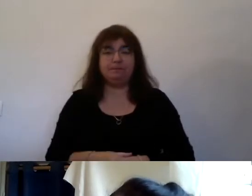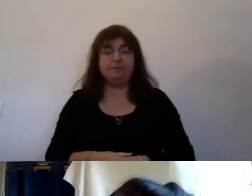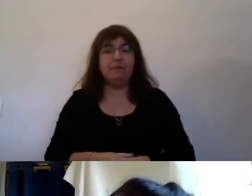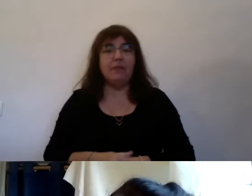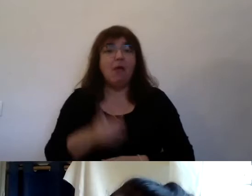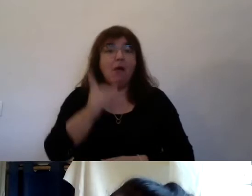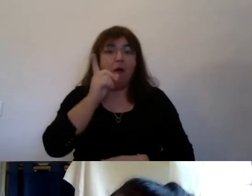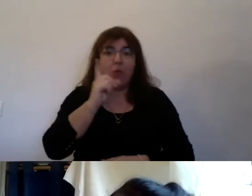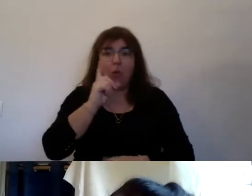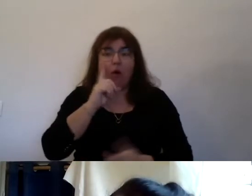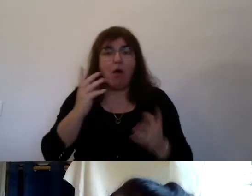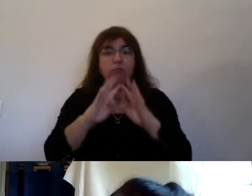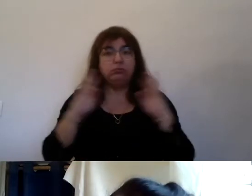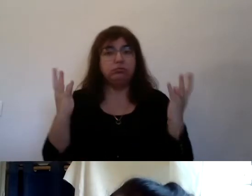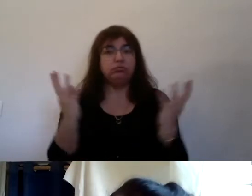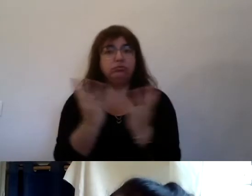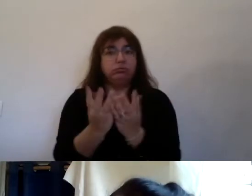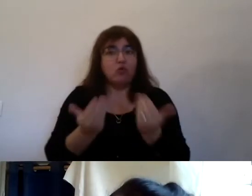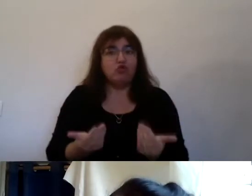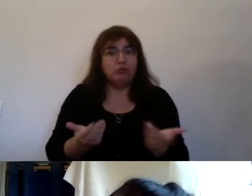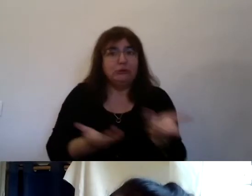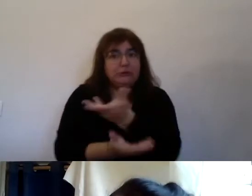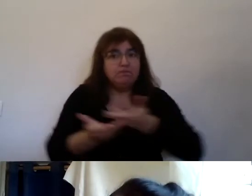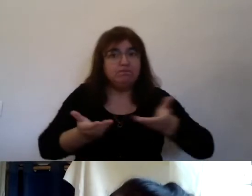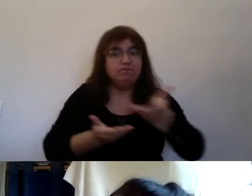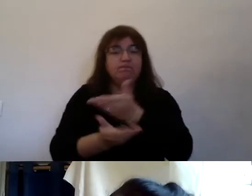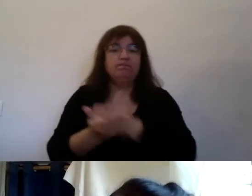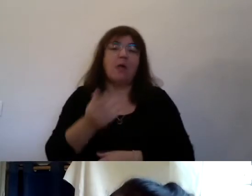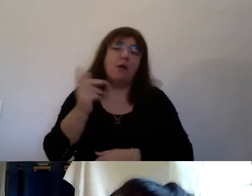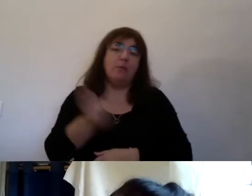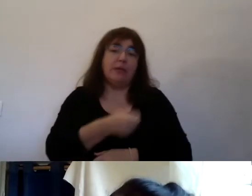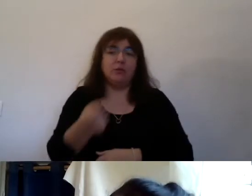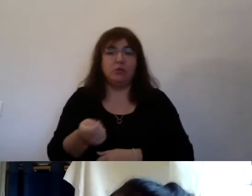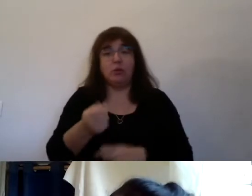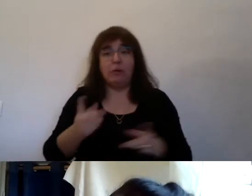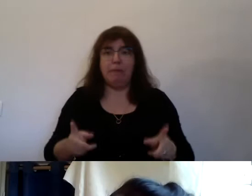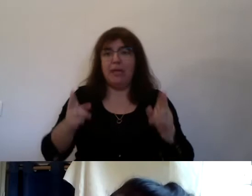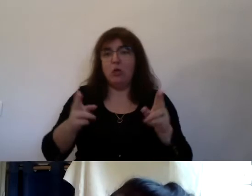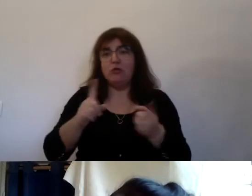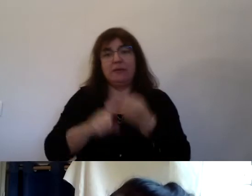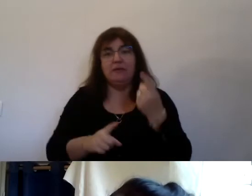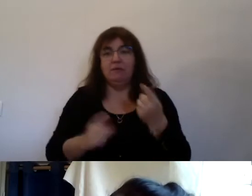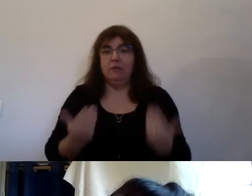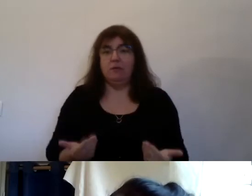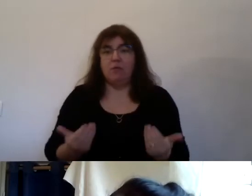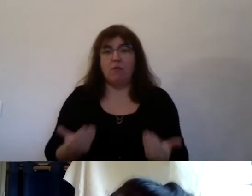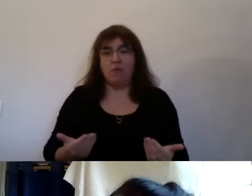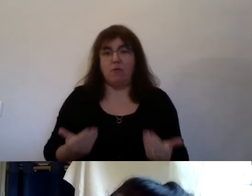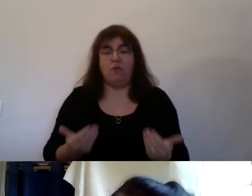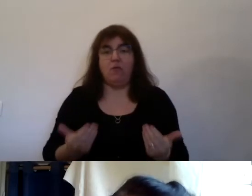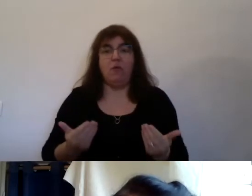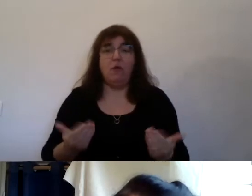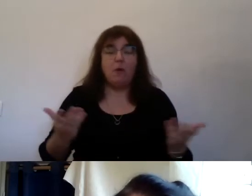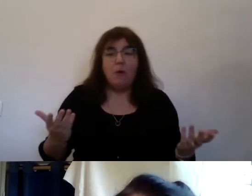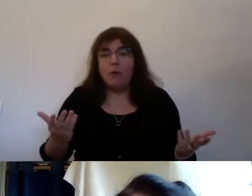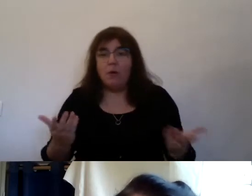table ronde? Alors, évidemment, de façon évidente, bien sûr, parce que nous traversons tous une période assez particulière qui nous oriente